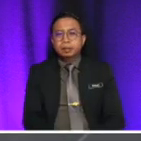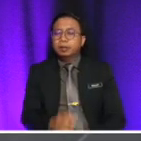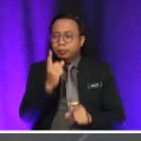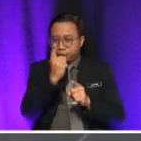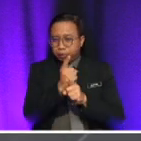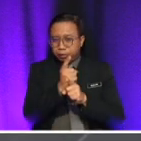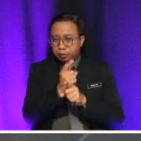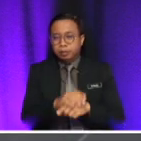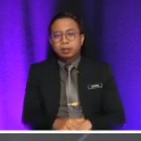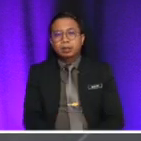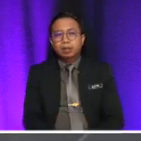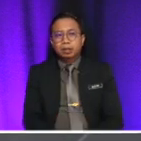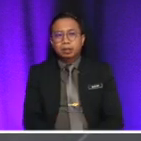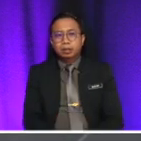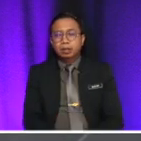sebenarnya